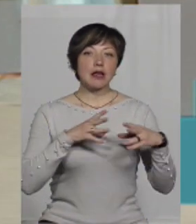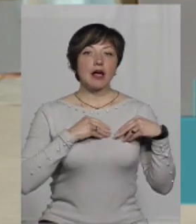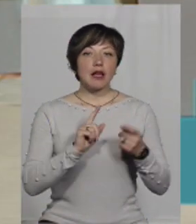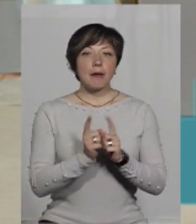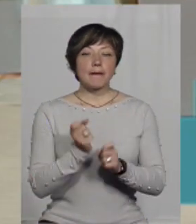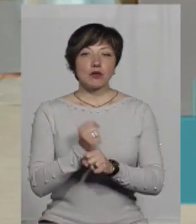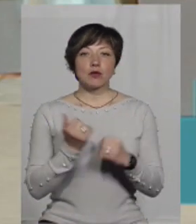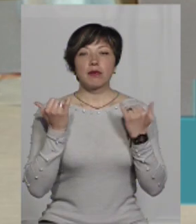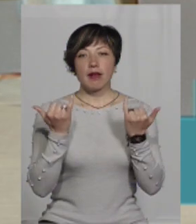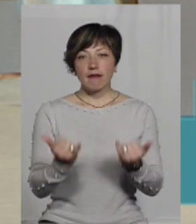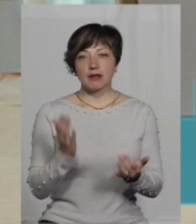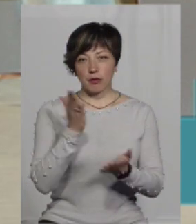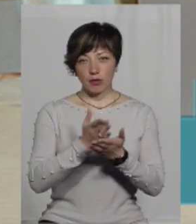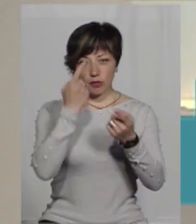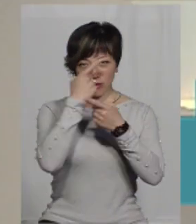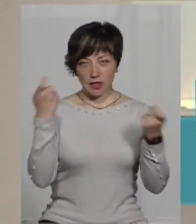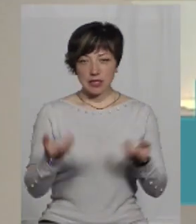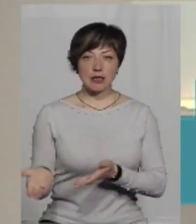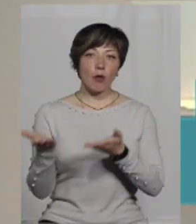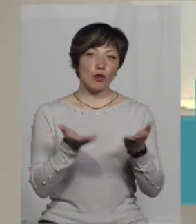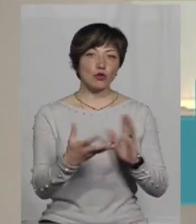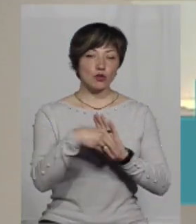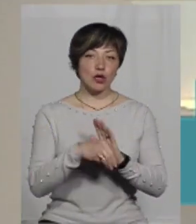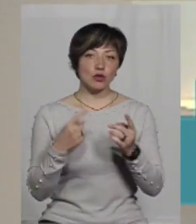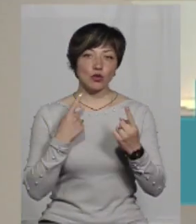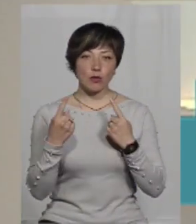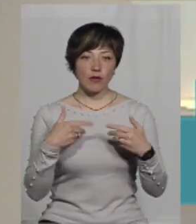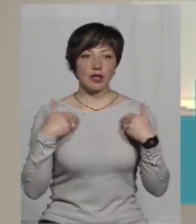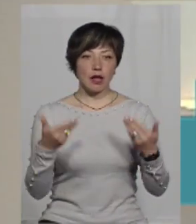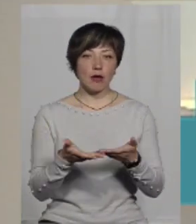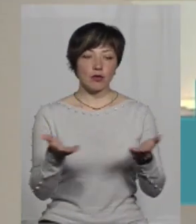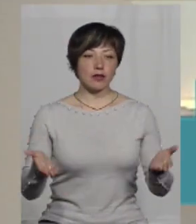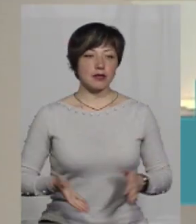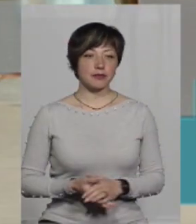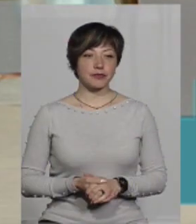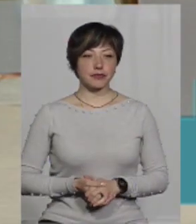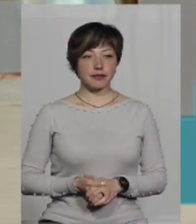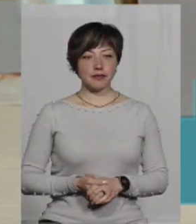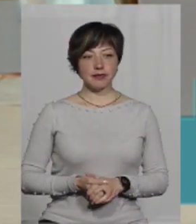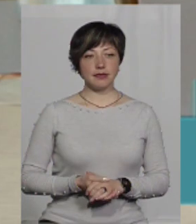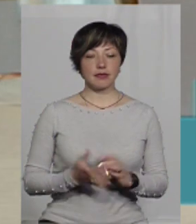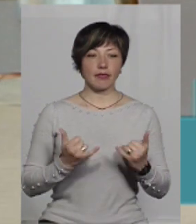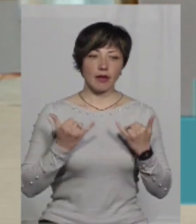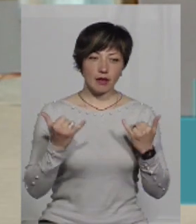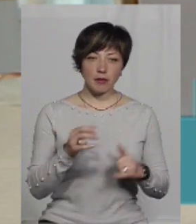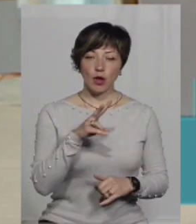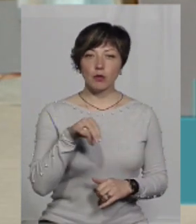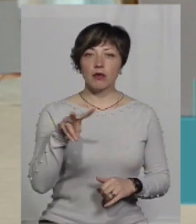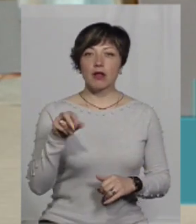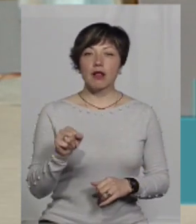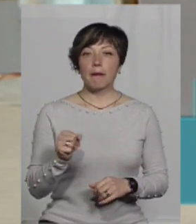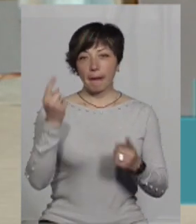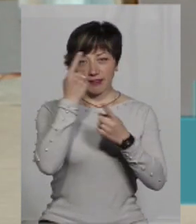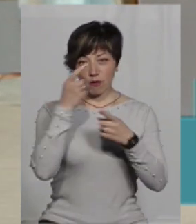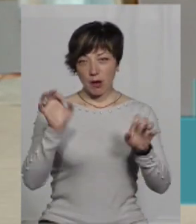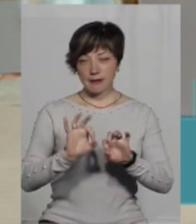Ольгою Рибак працюємо для вас наживо, запрошуємо долучатися до розмови. Вітаємо усіх. Пані Людмило, інформація, озвучена мною